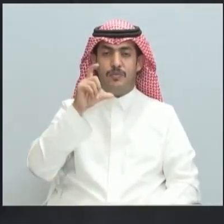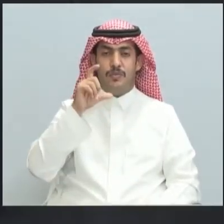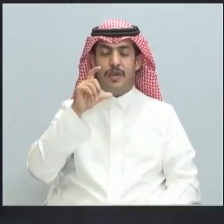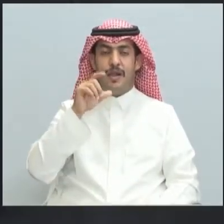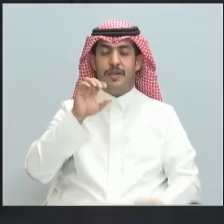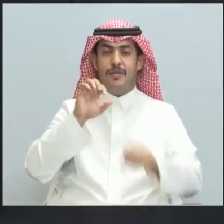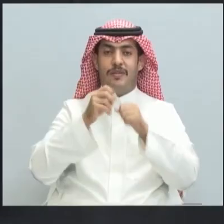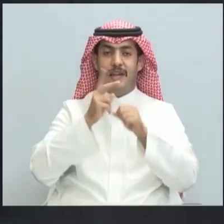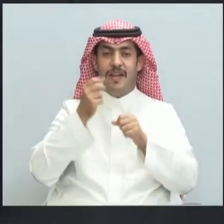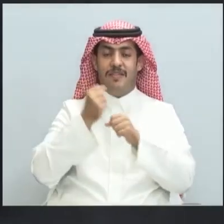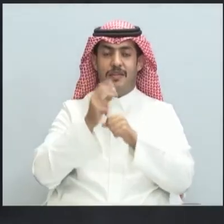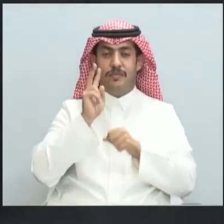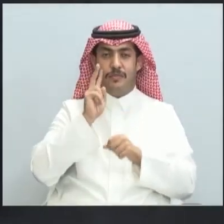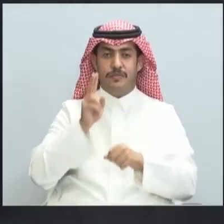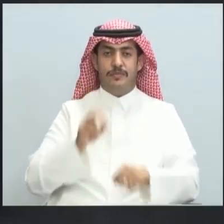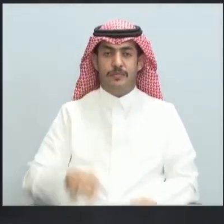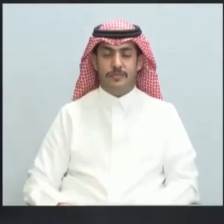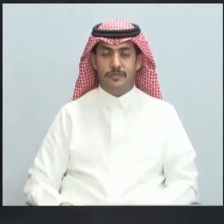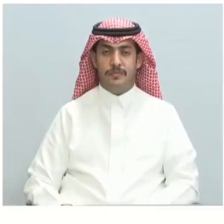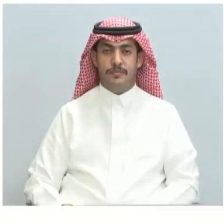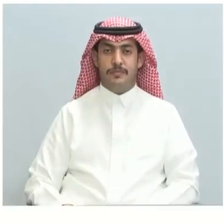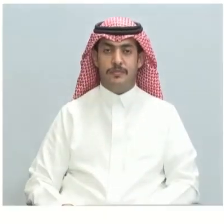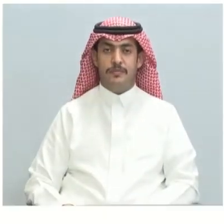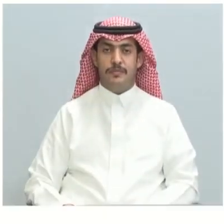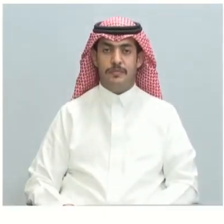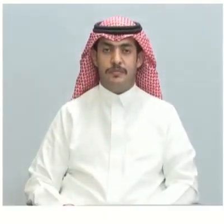كسور غير فعليه تفضل يا مبدعين